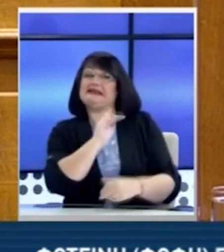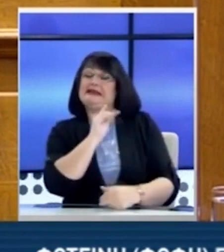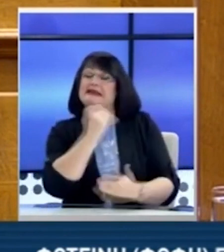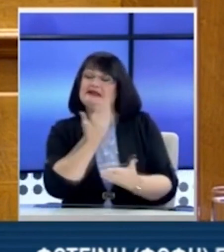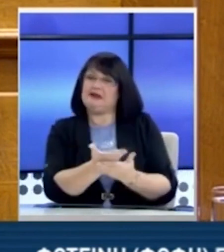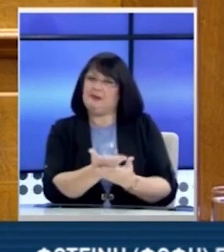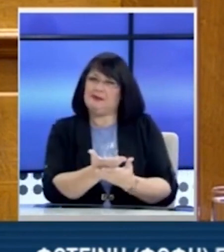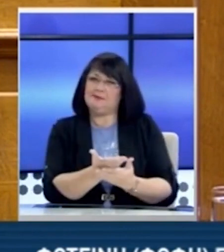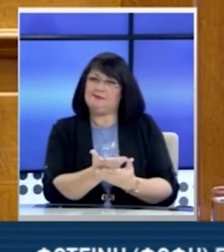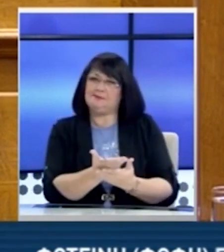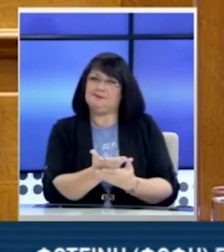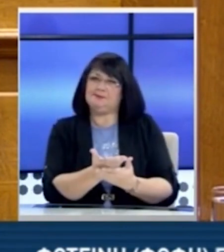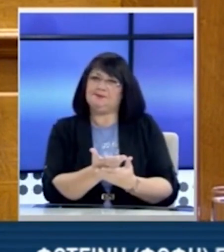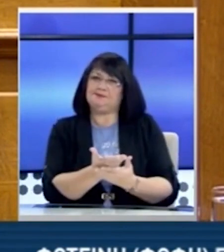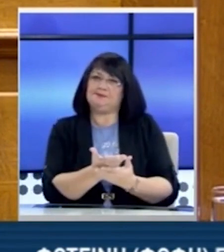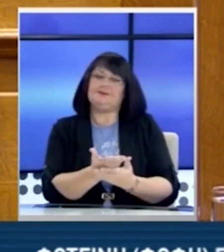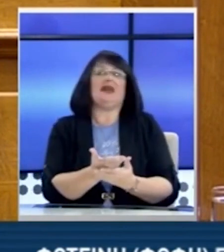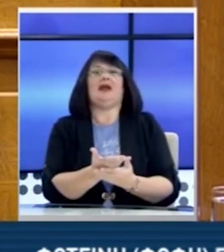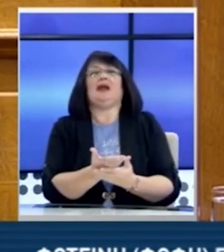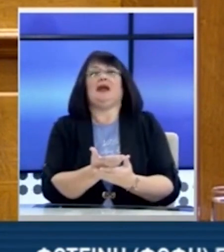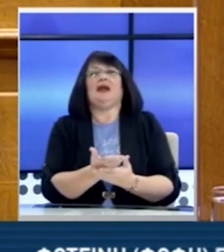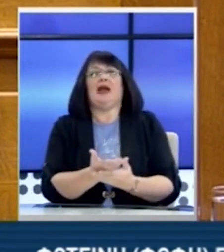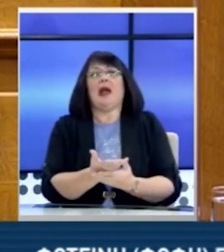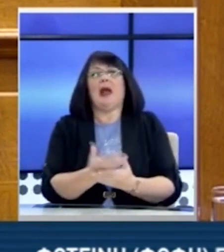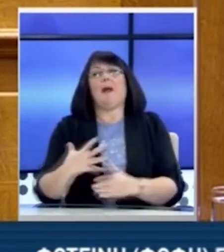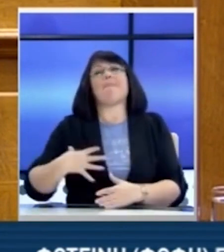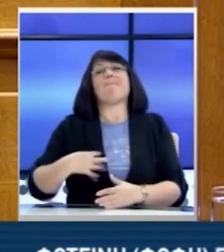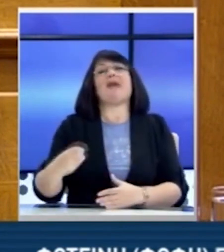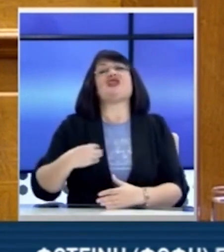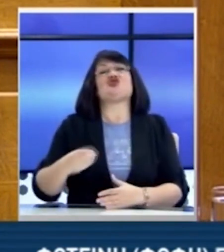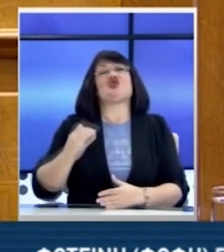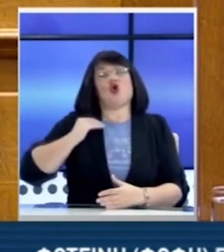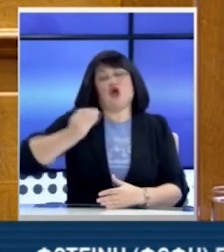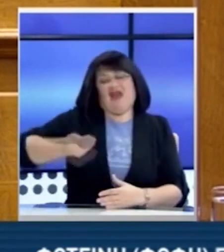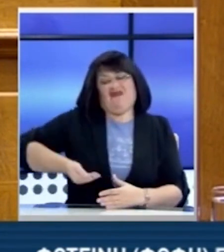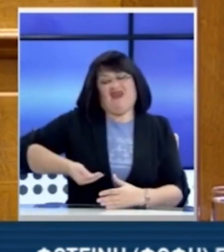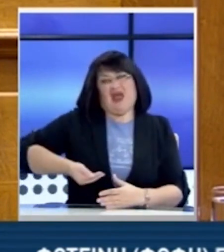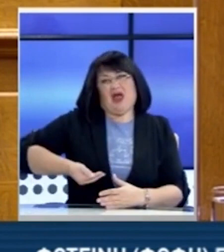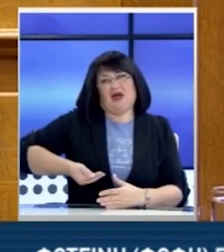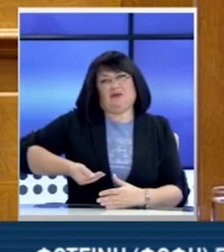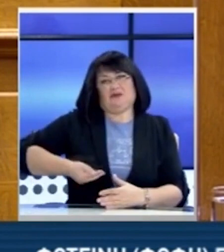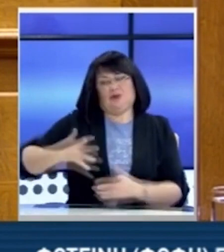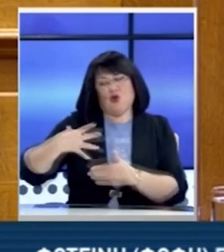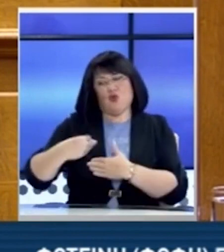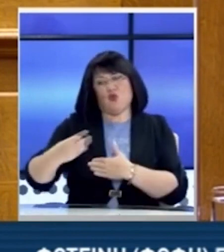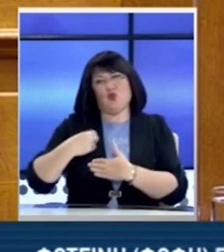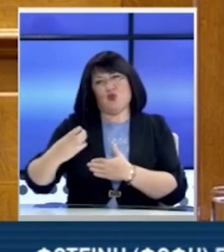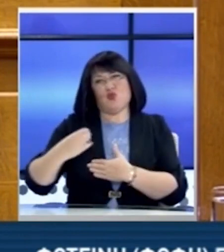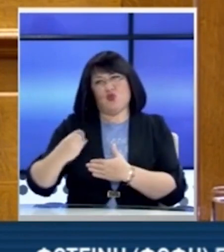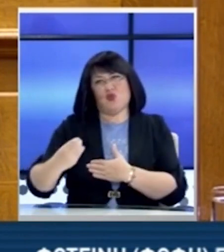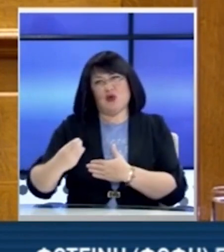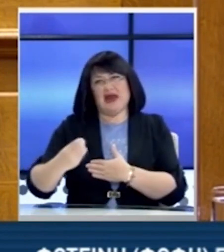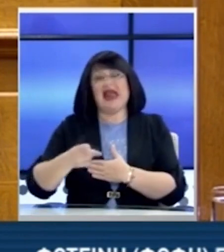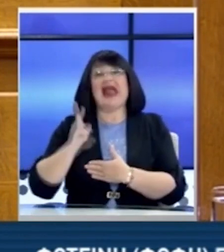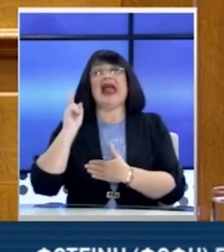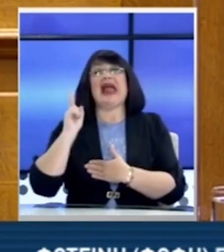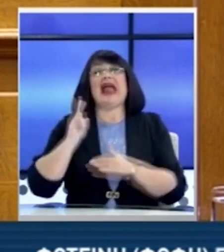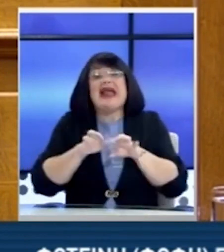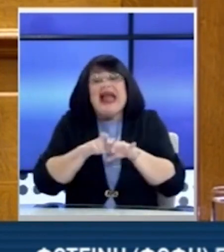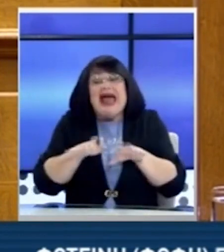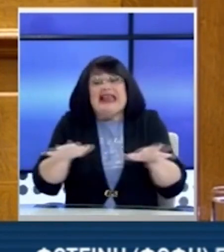ζητήσαμε να καλυφθεί η ψηφιακή μαστογραφία, γιατί είναι πολύ σημαντική για την πρόληψη του καρκίνου του